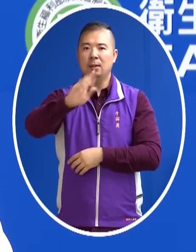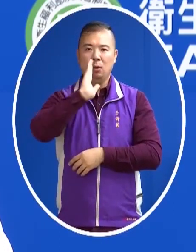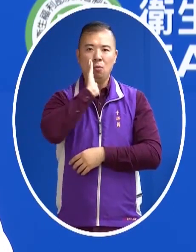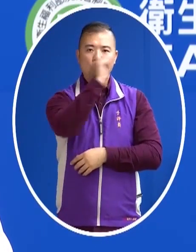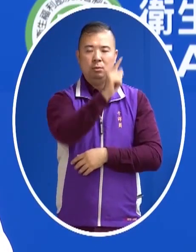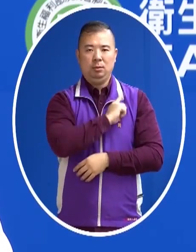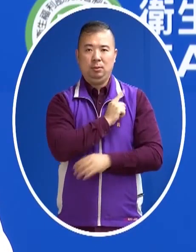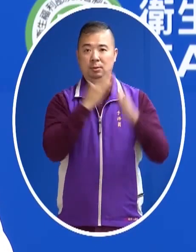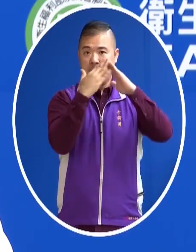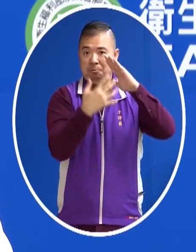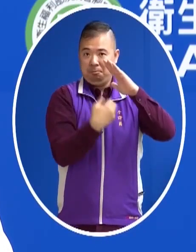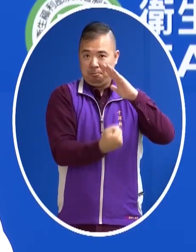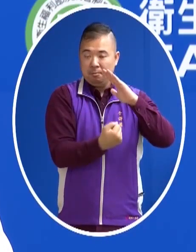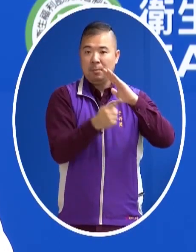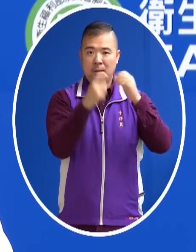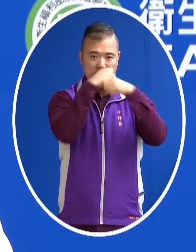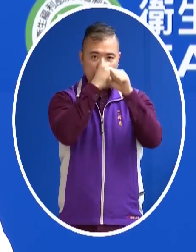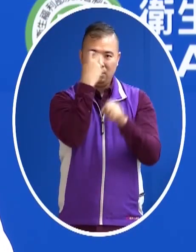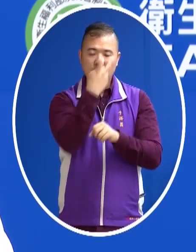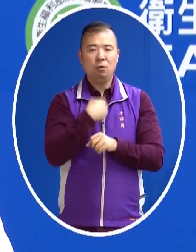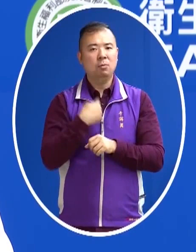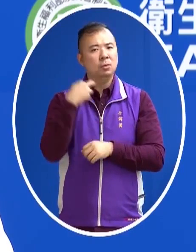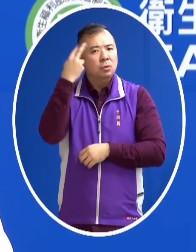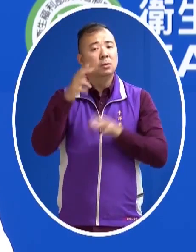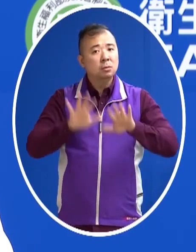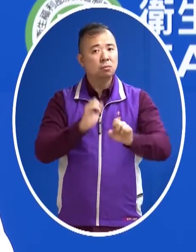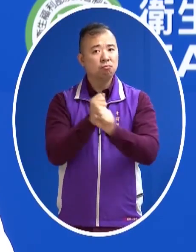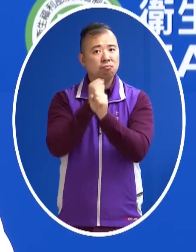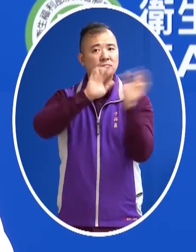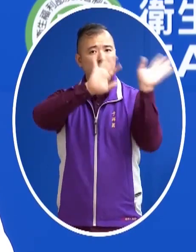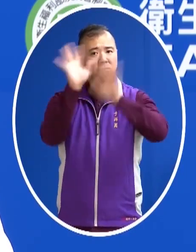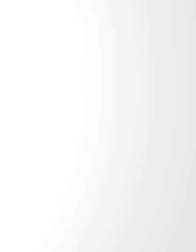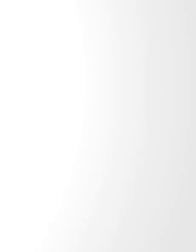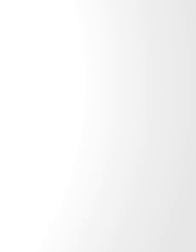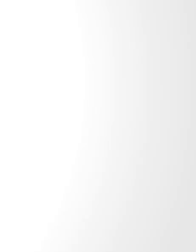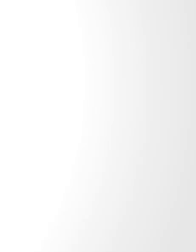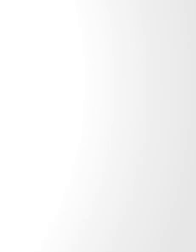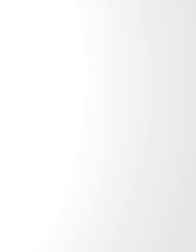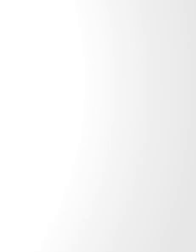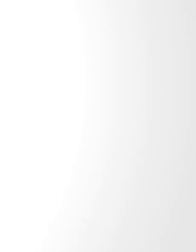检疫。那目前我们觉得这样的一个成效，好，算是还算控制良好。